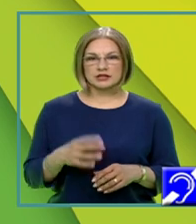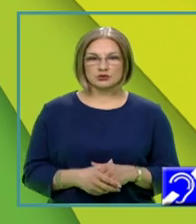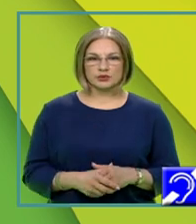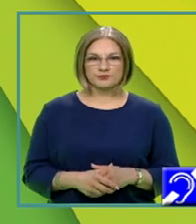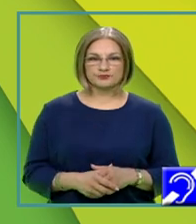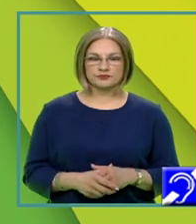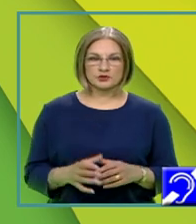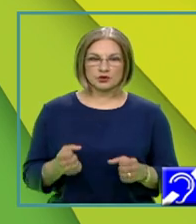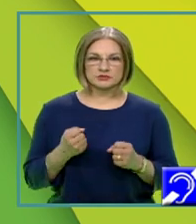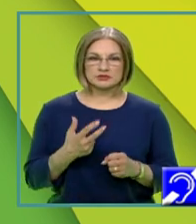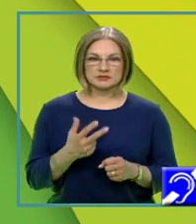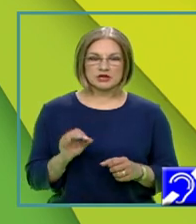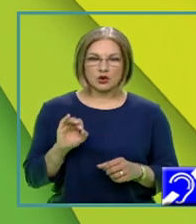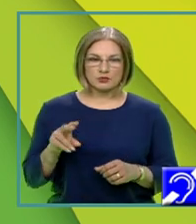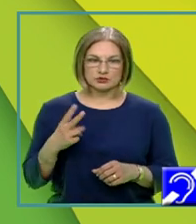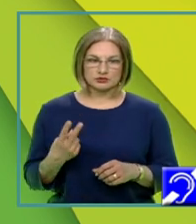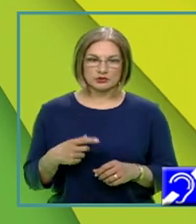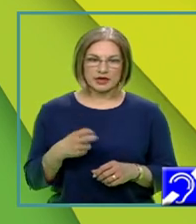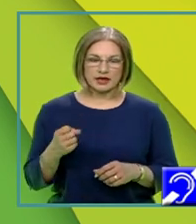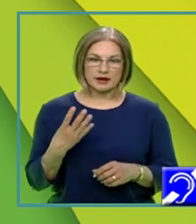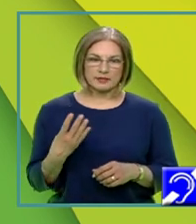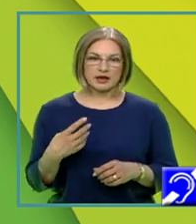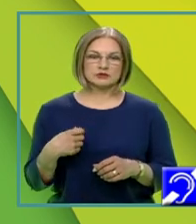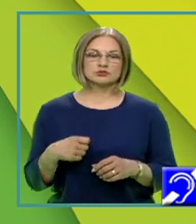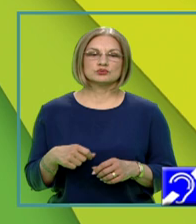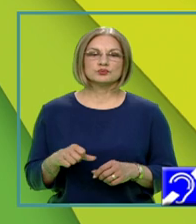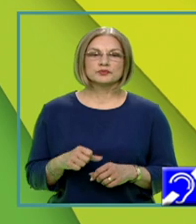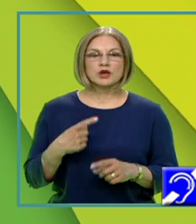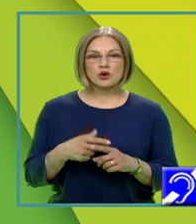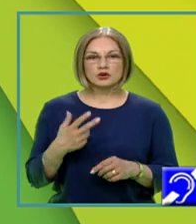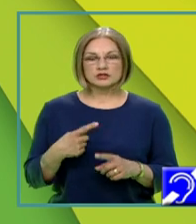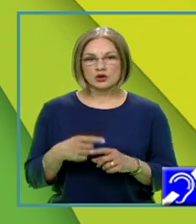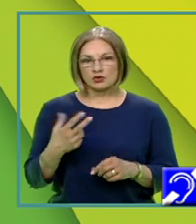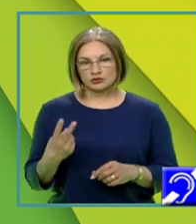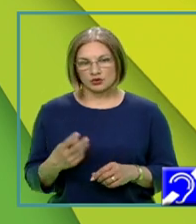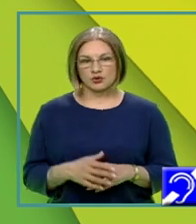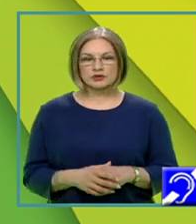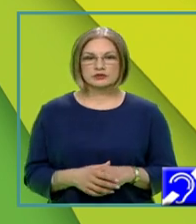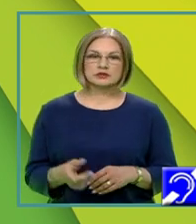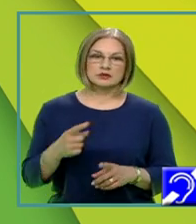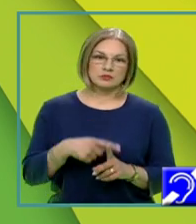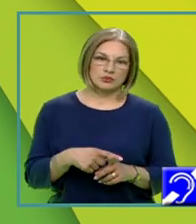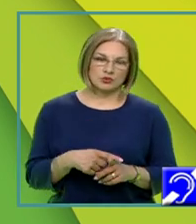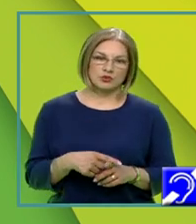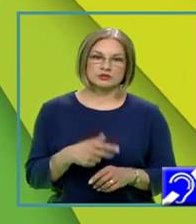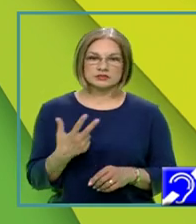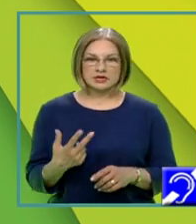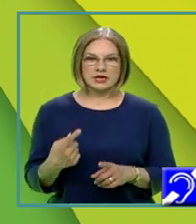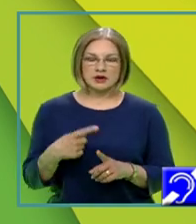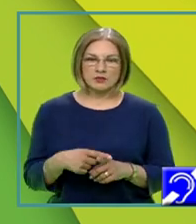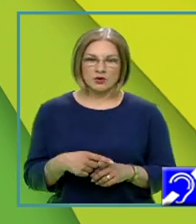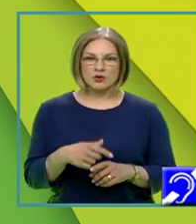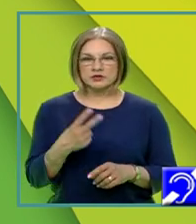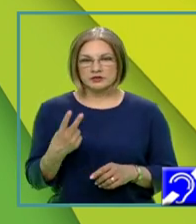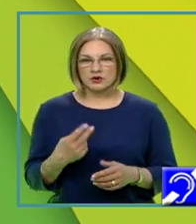compuse cu doi este egal cu 4 x y adică patru ori 3 ori 2 plus x adică plus 3 plus y